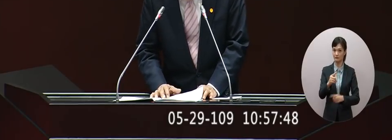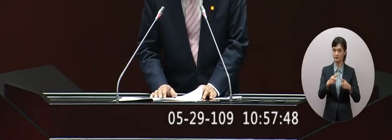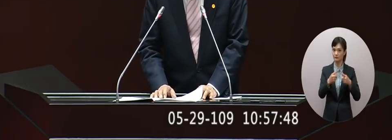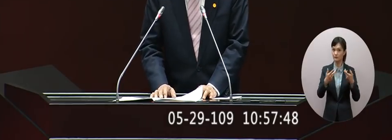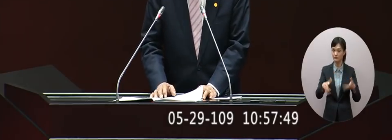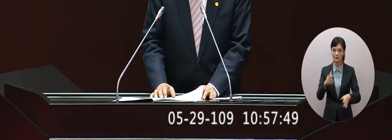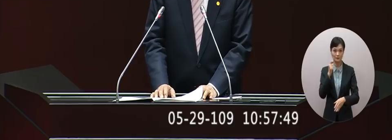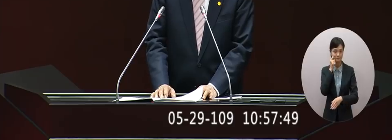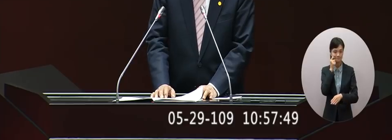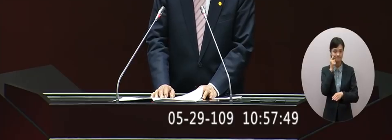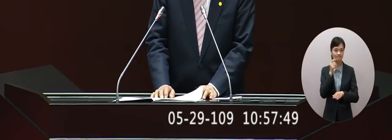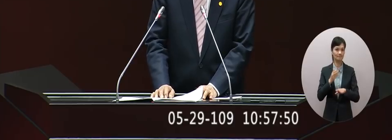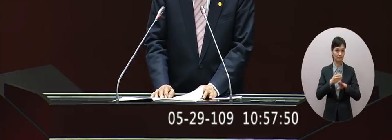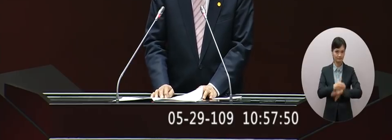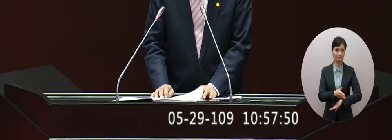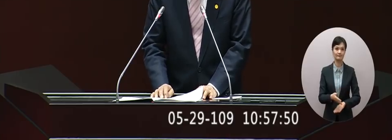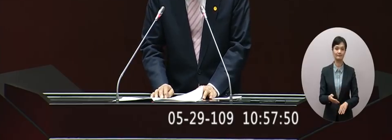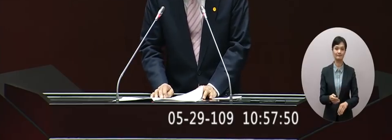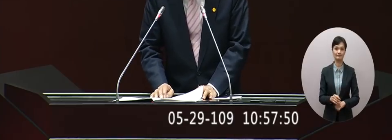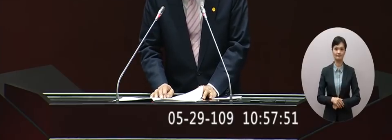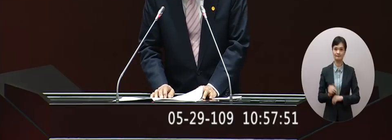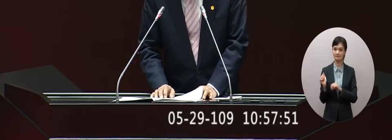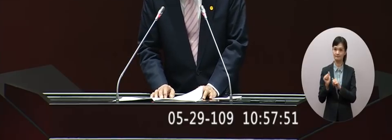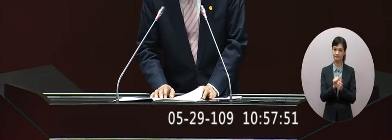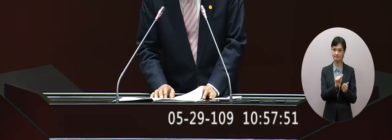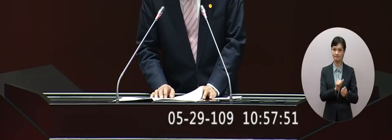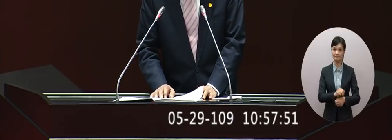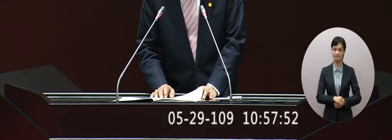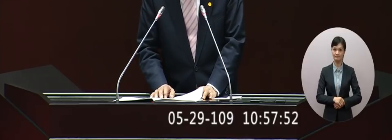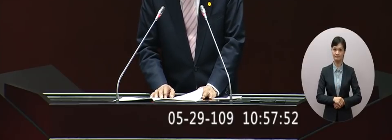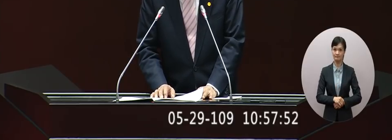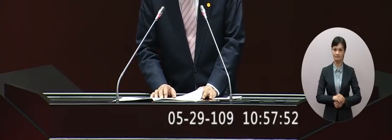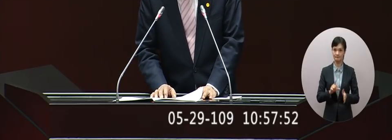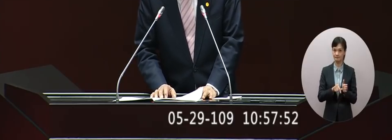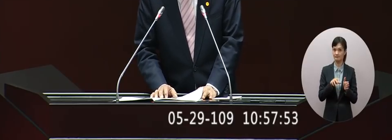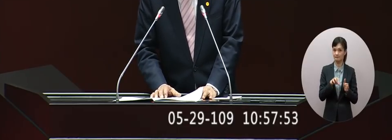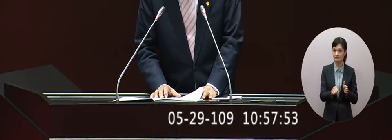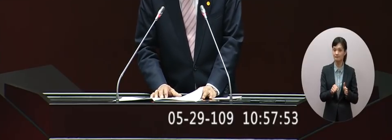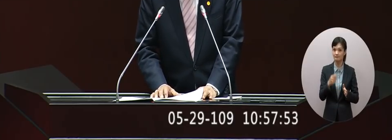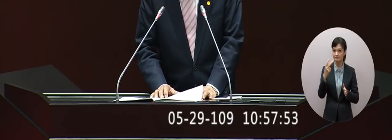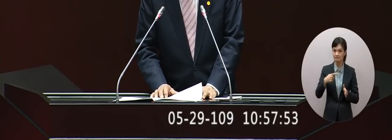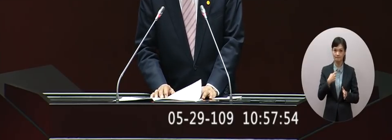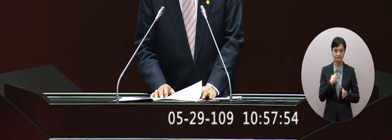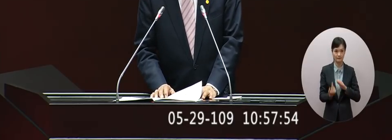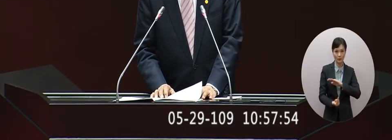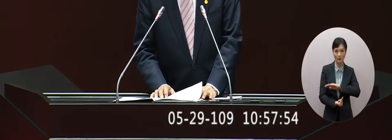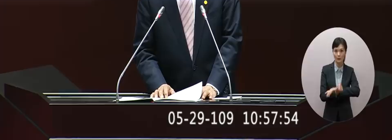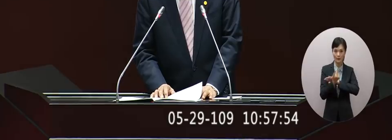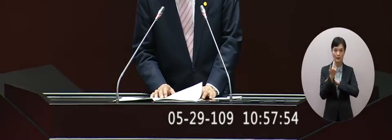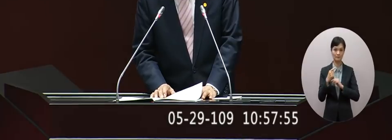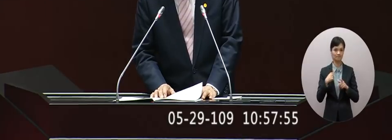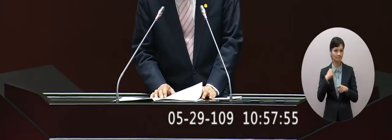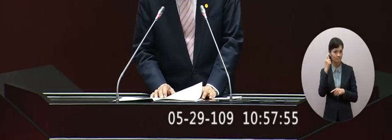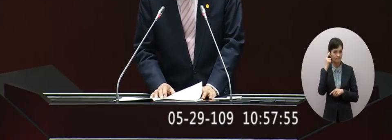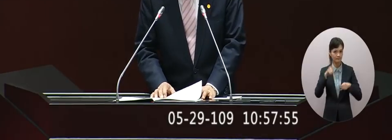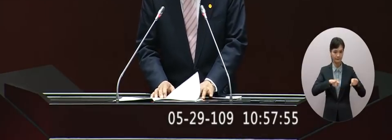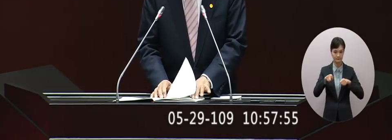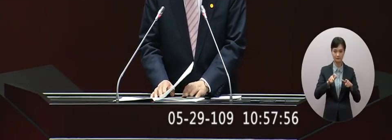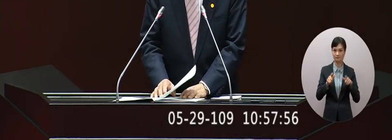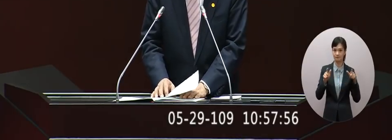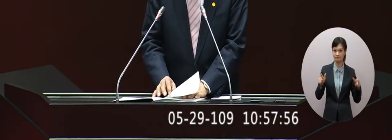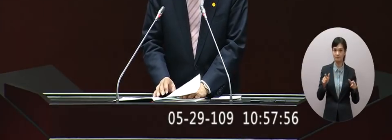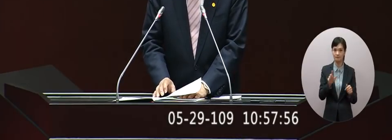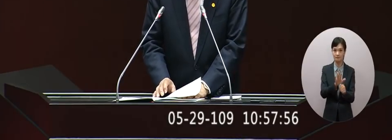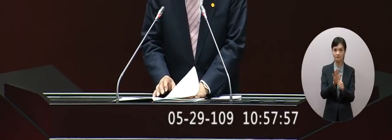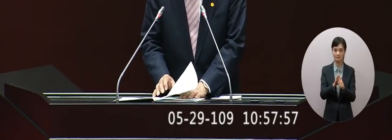关。在这个同时，我们加紧、加快、加大推动公